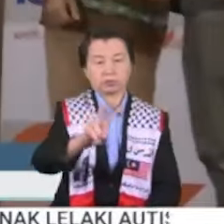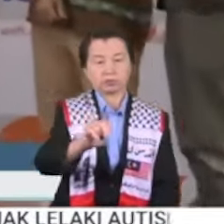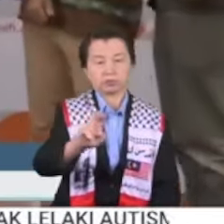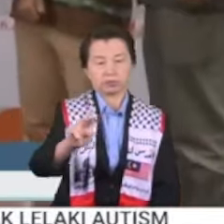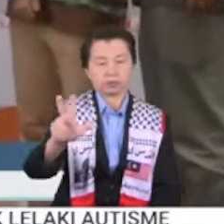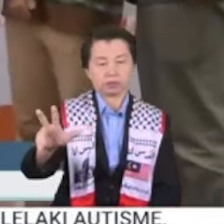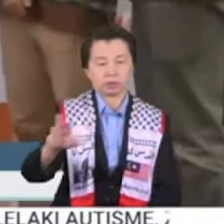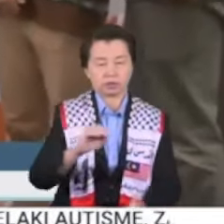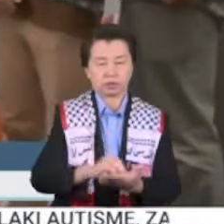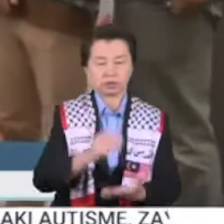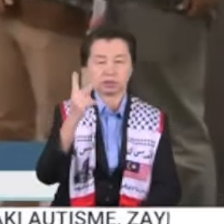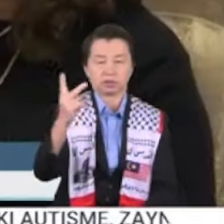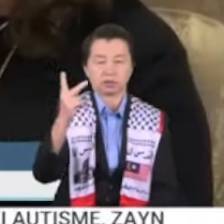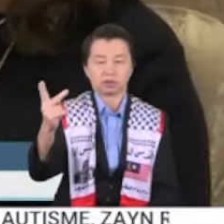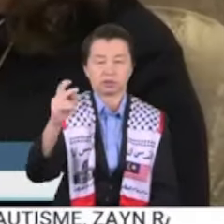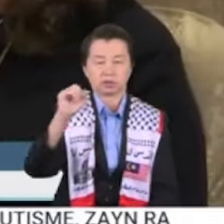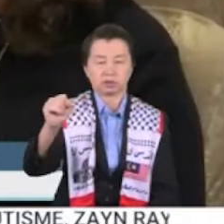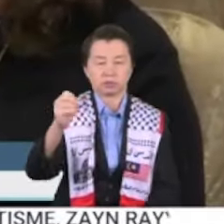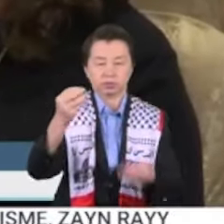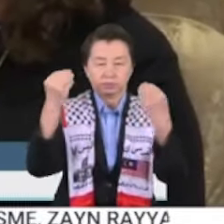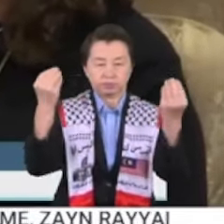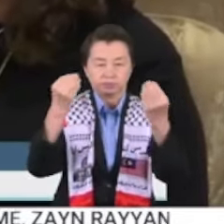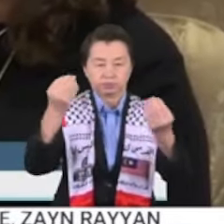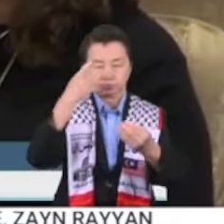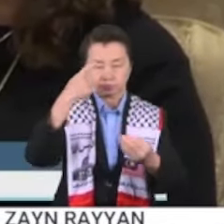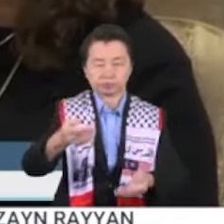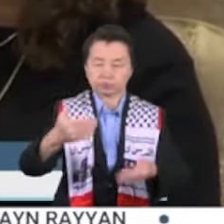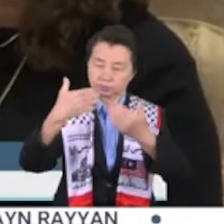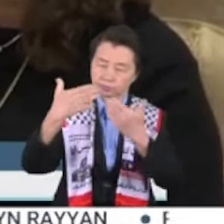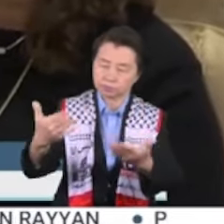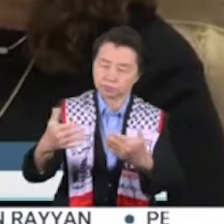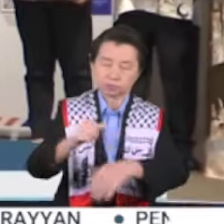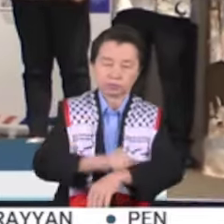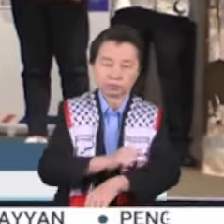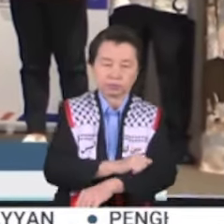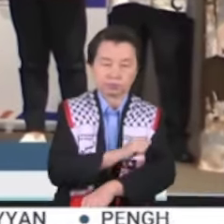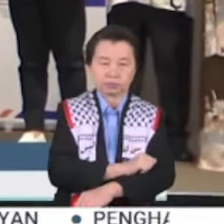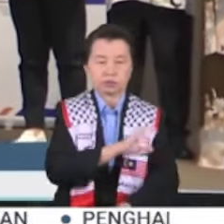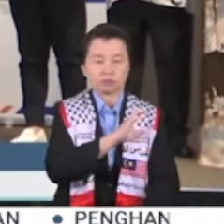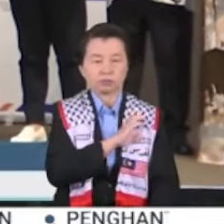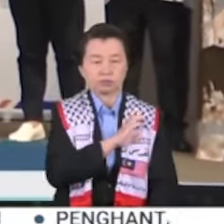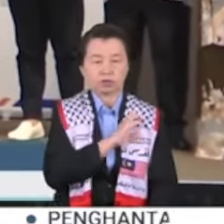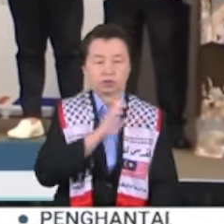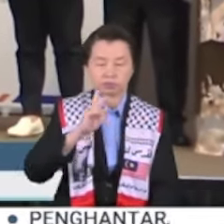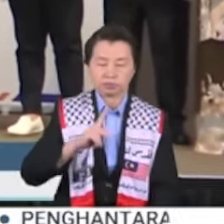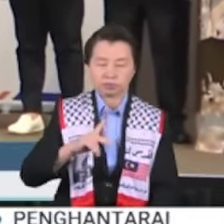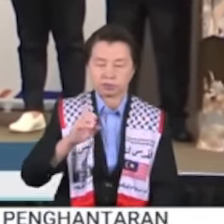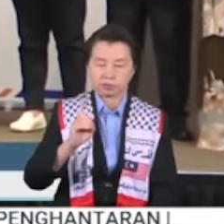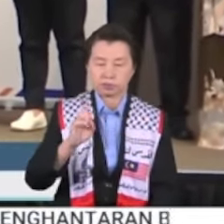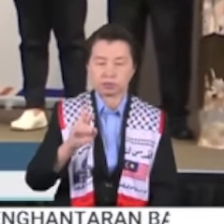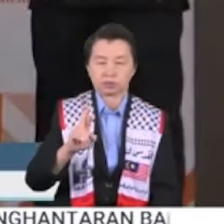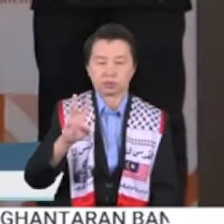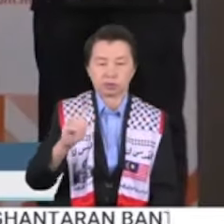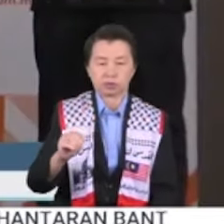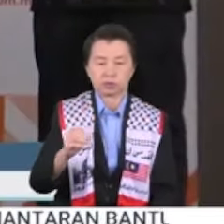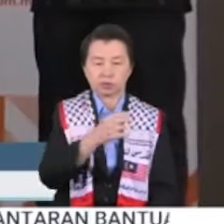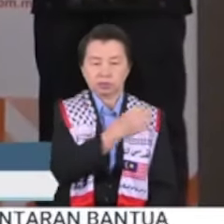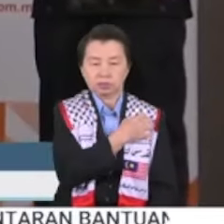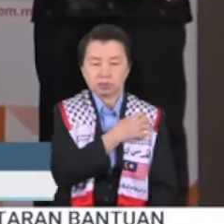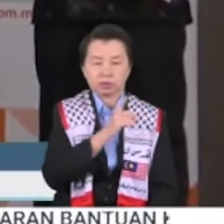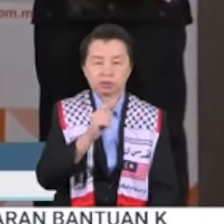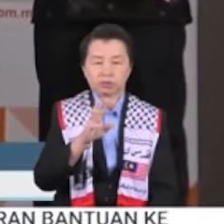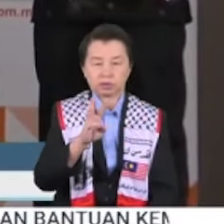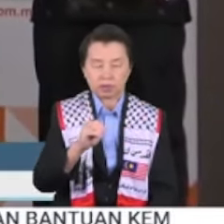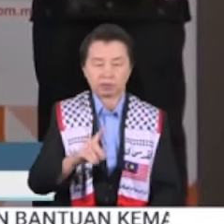2023 di Kota Kinabalu. Majlis ini bagi menghargai jasa anggota Polis Diraja Malaysia PDRM, pegawai